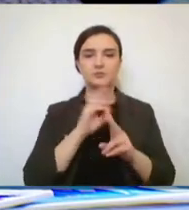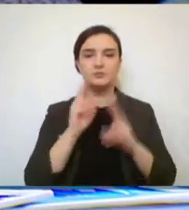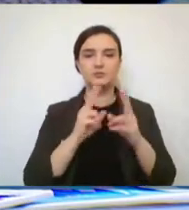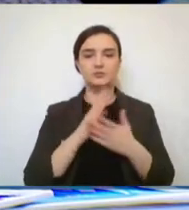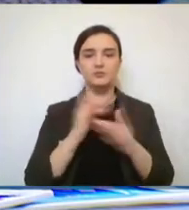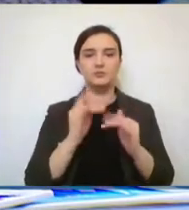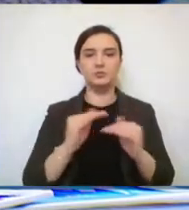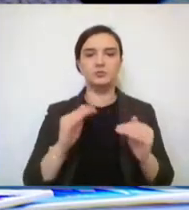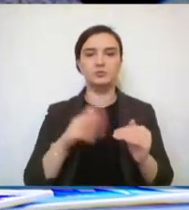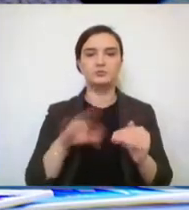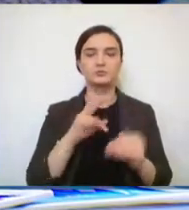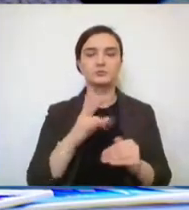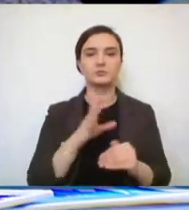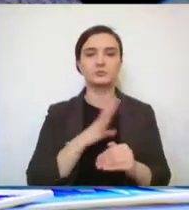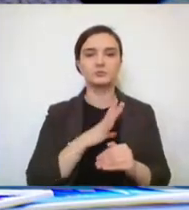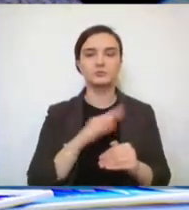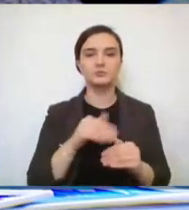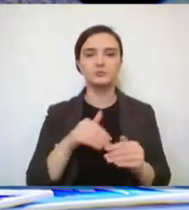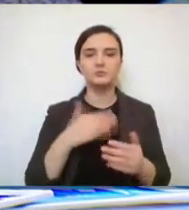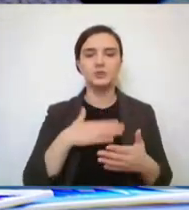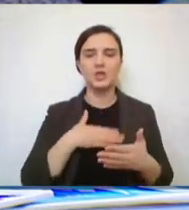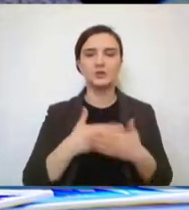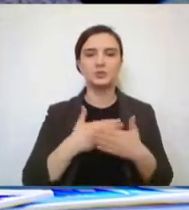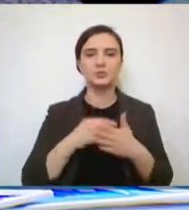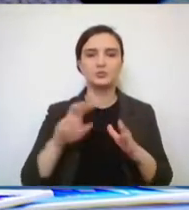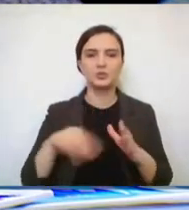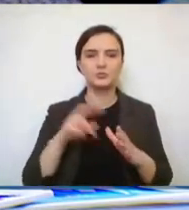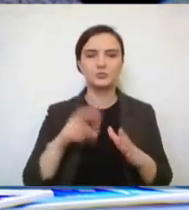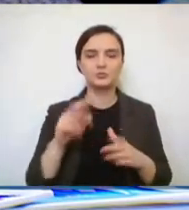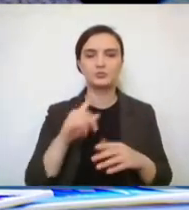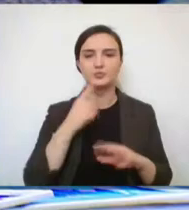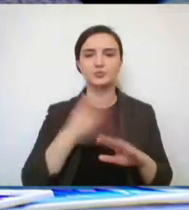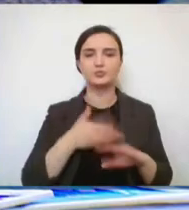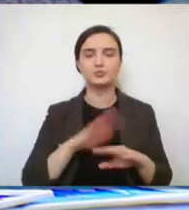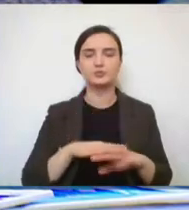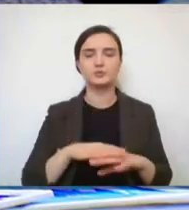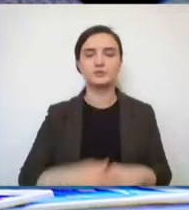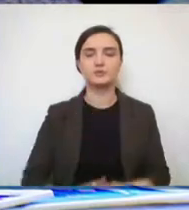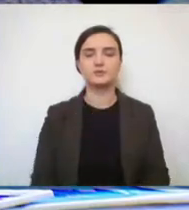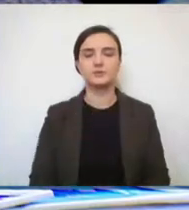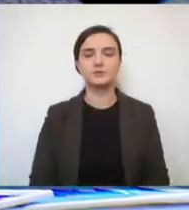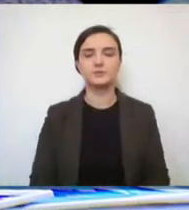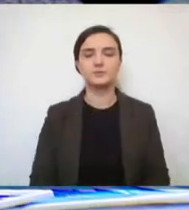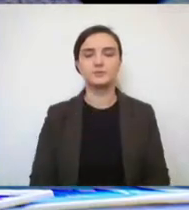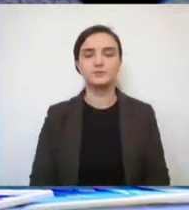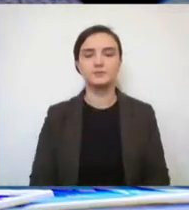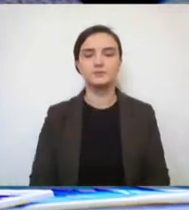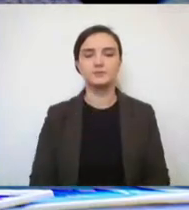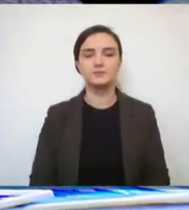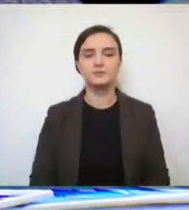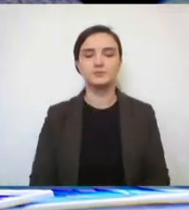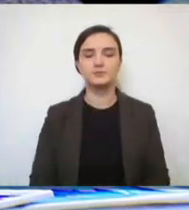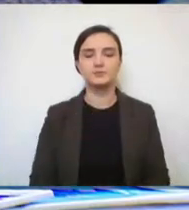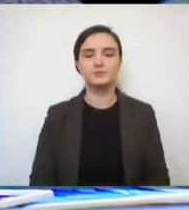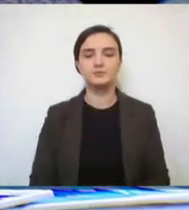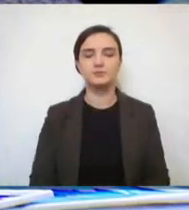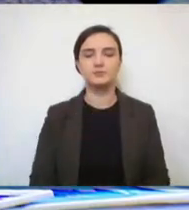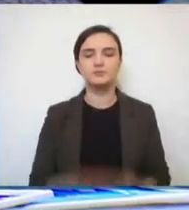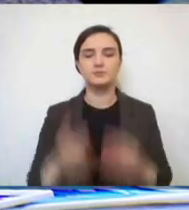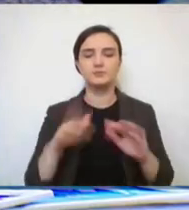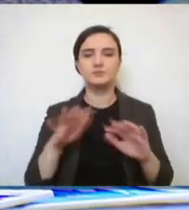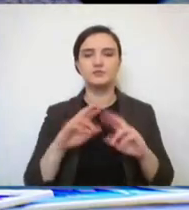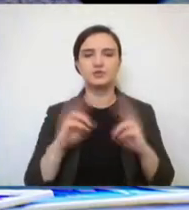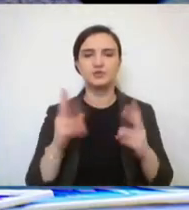უფრო ჰიპერაქტიულები, უჭირთ ვთქვათ მათი დიდხანს, ასე ვთქვათ, გაჩერება ერთ სივრცეში.